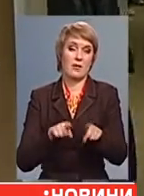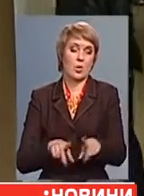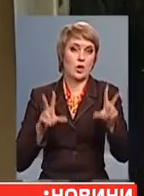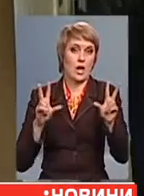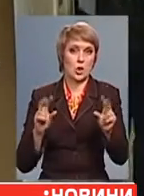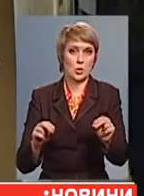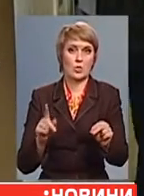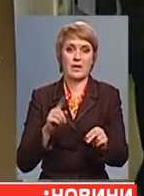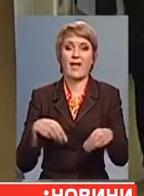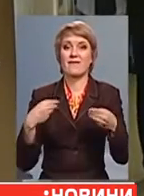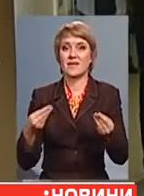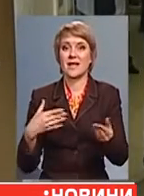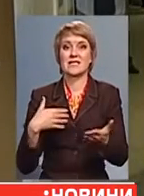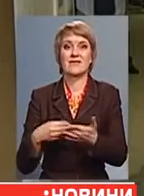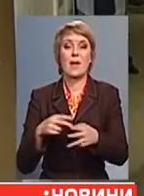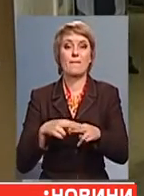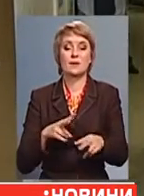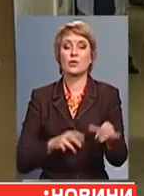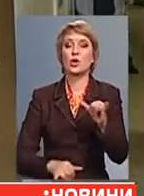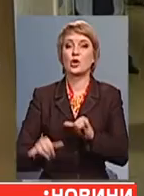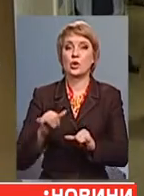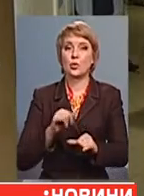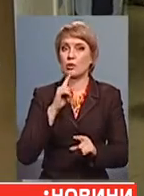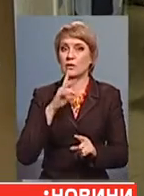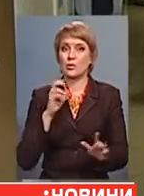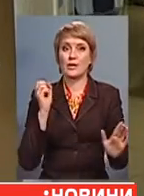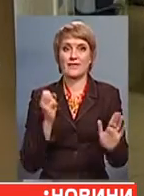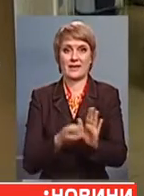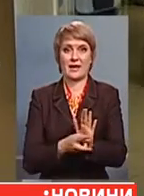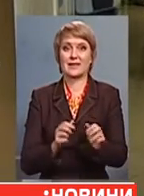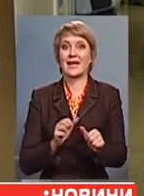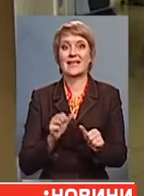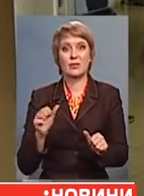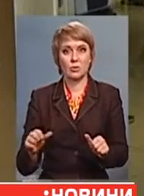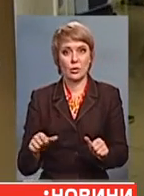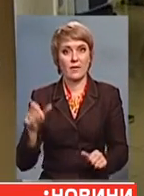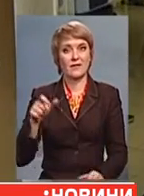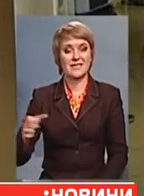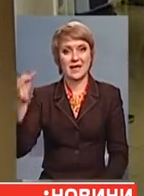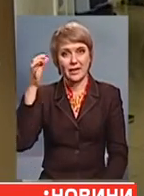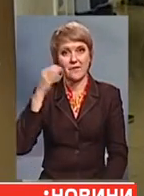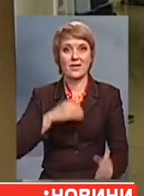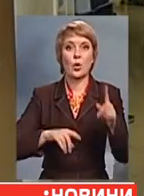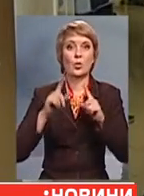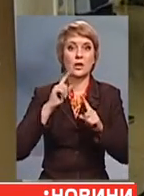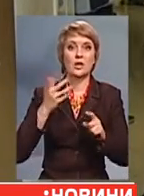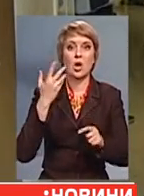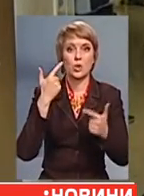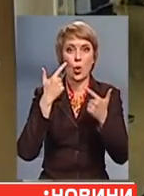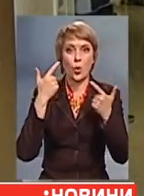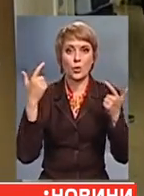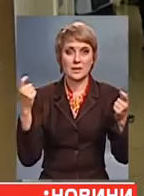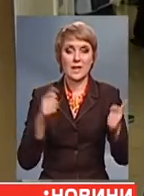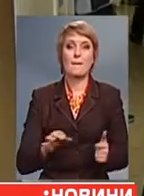гарантує, що він навіть віддасть свій паспорт і нікуди не буде втікати. Крім того, він згадав, що Верховна Рада, коли